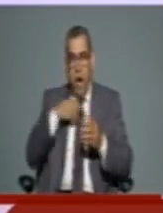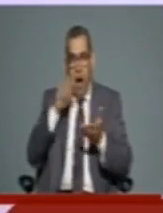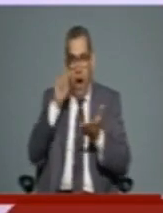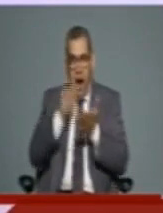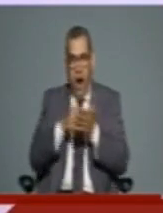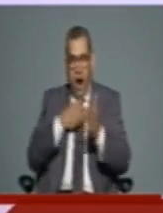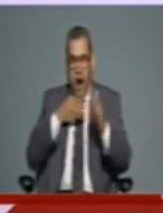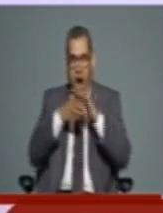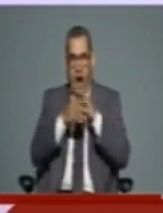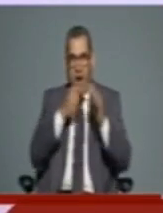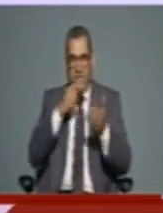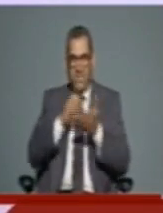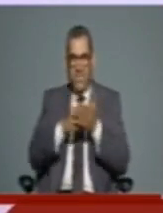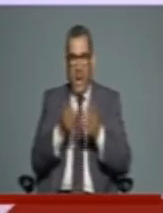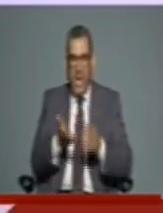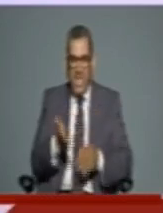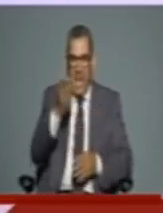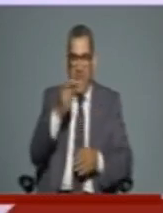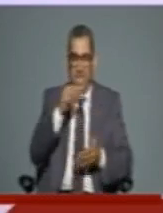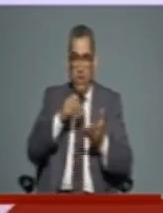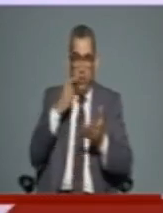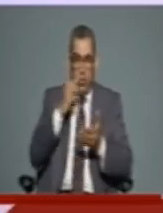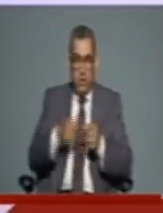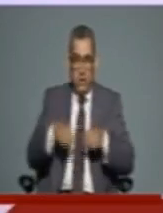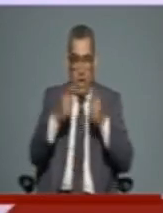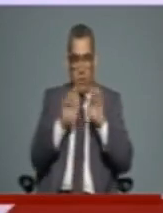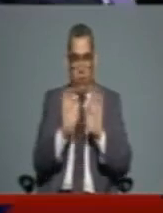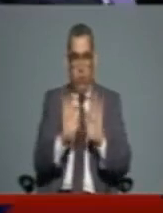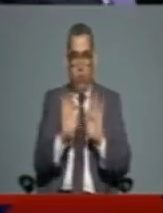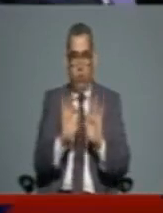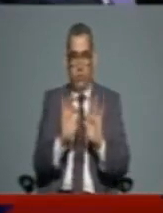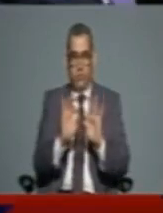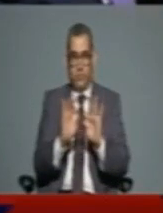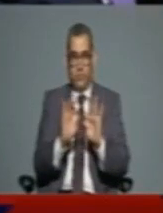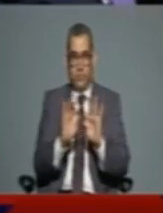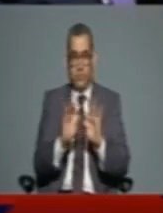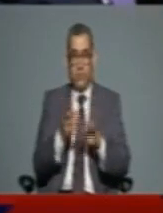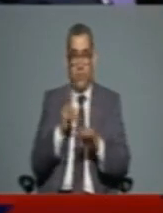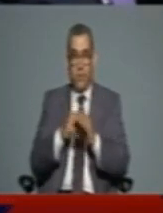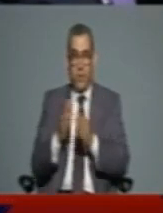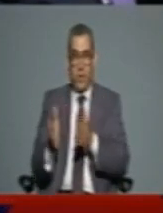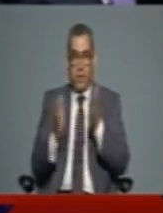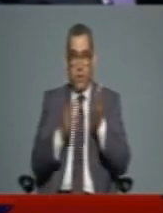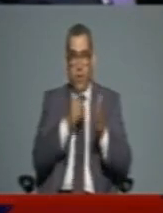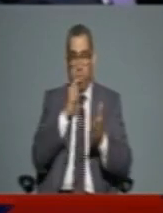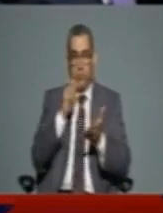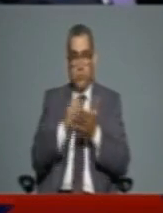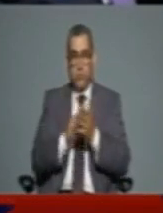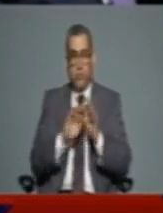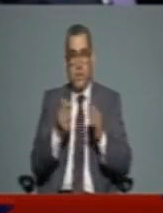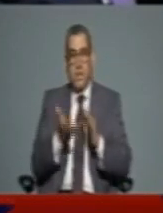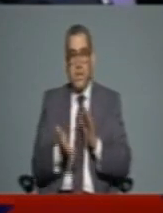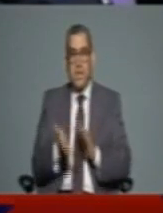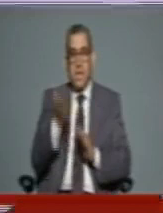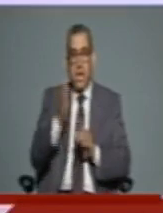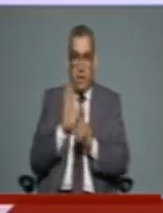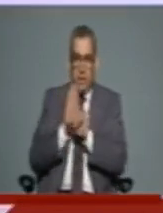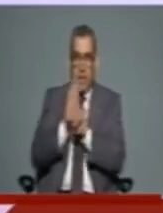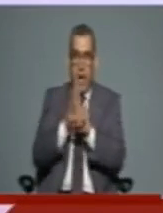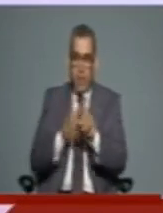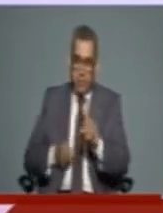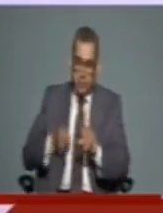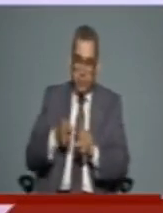نزيد الأسعار التموينية على المواطن. كذلك تم زيادة الدعم المباشر